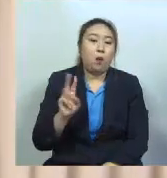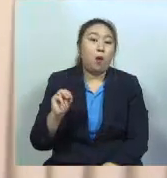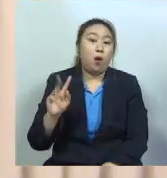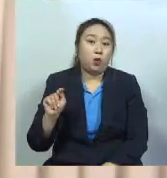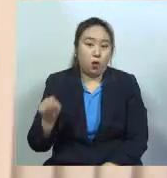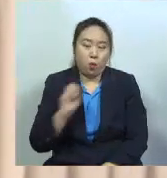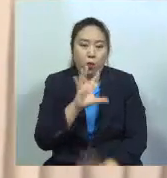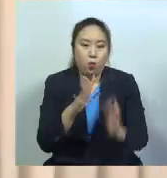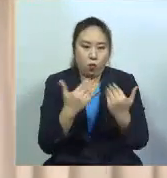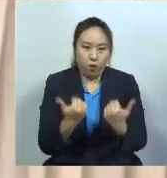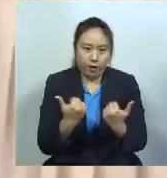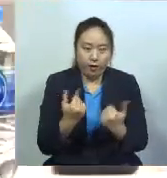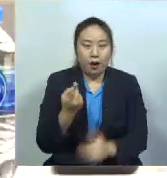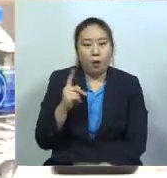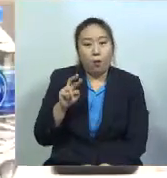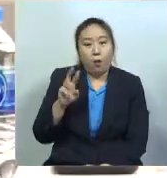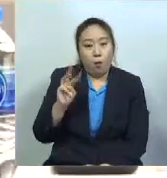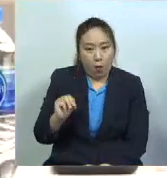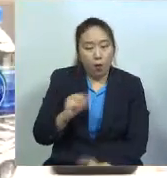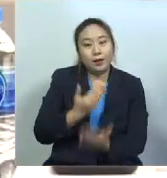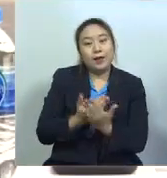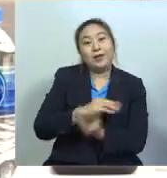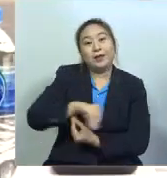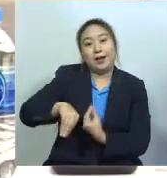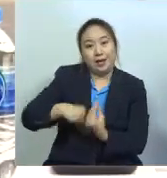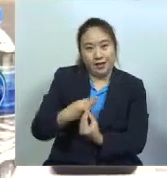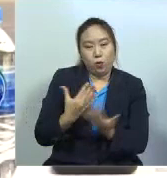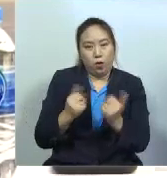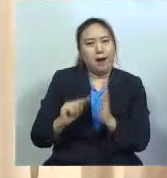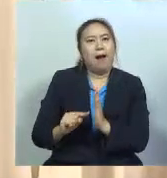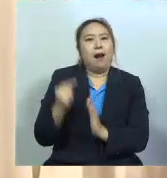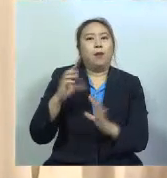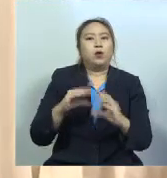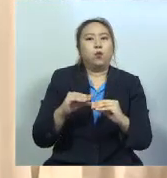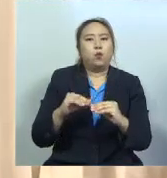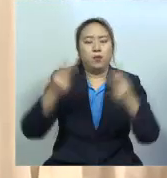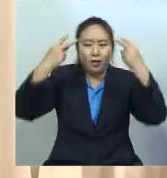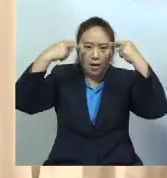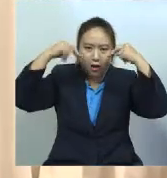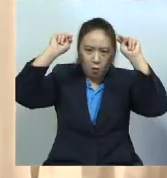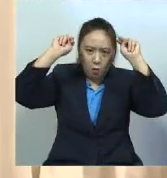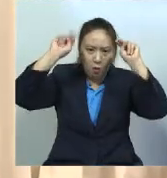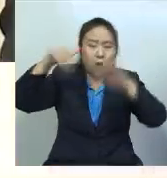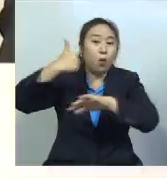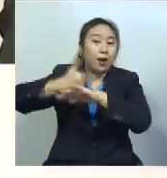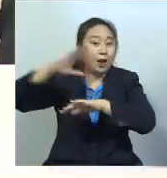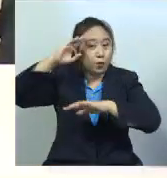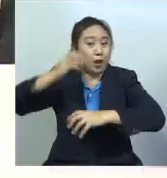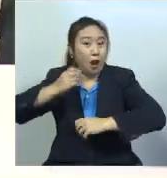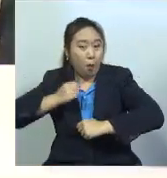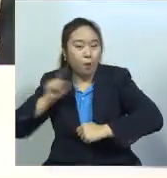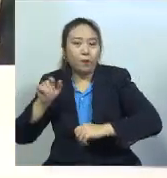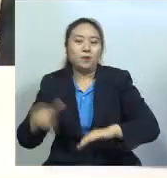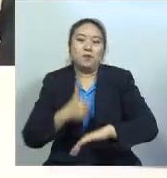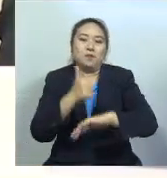วันนี้จะมีการประชุมคณะรัฐมนตรีเศรษฐกิจนัดแรกโดยมีพลเอกประยุทธ์จันทร์โอชานายกรัฐมนตรีและรัฐมนตรีว่าการกระทรวงกลาโหมเป็นประ